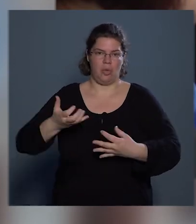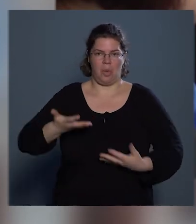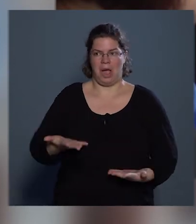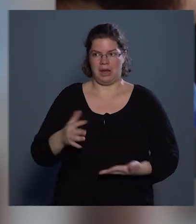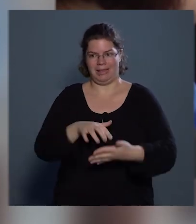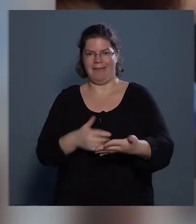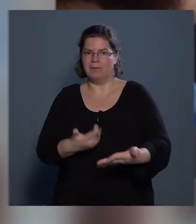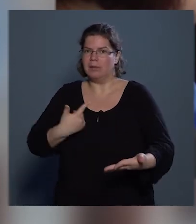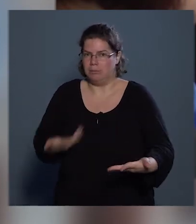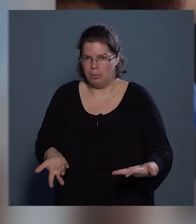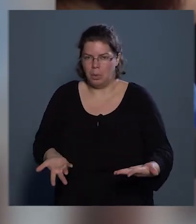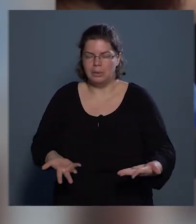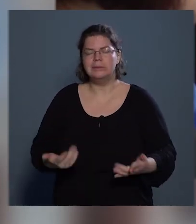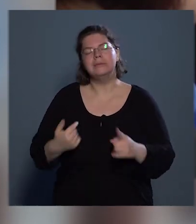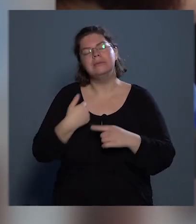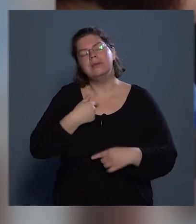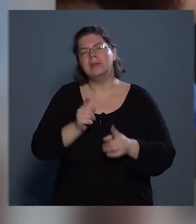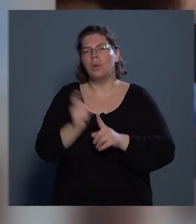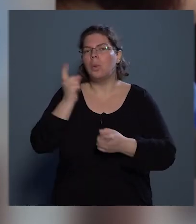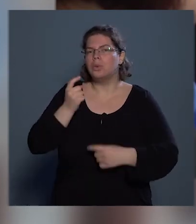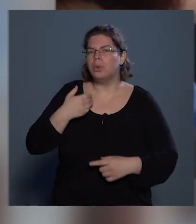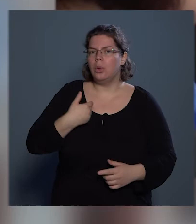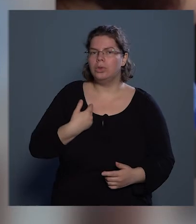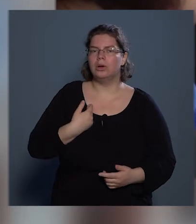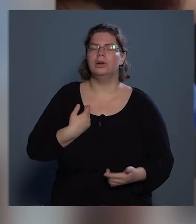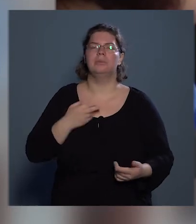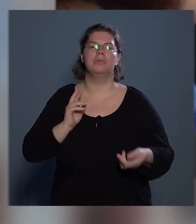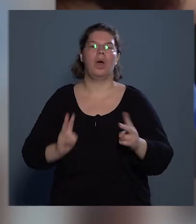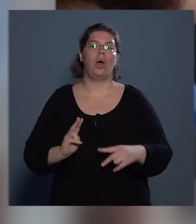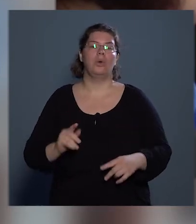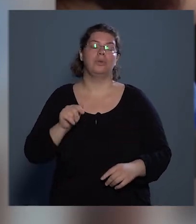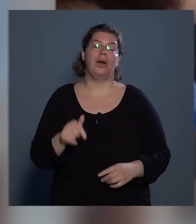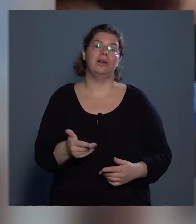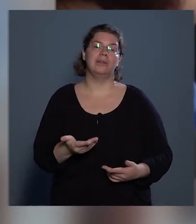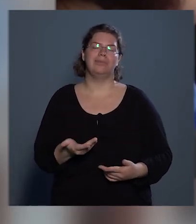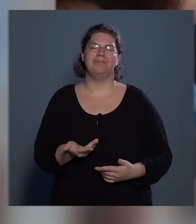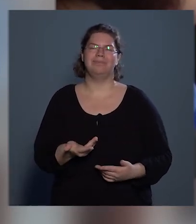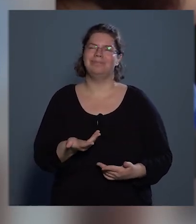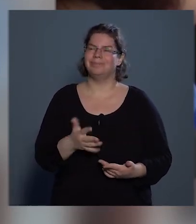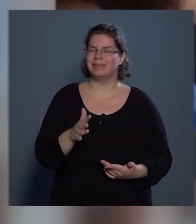levélből. Én úgy gondolom azonban, hogy azt nem